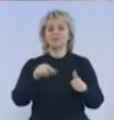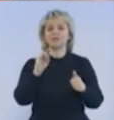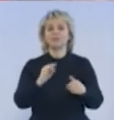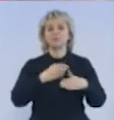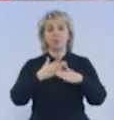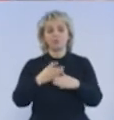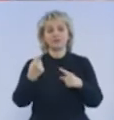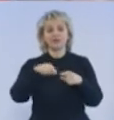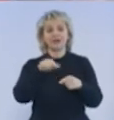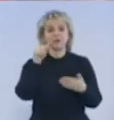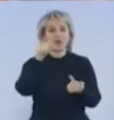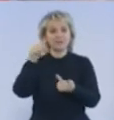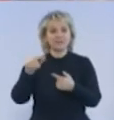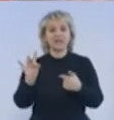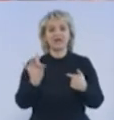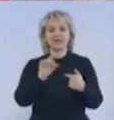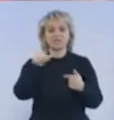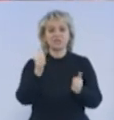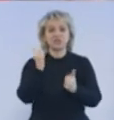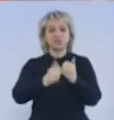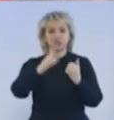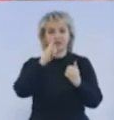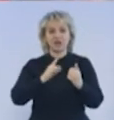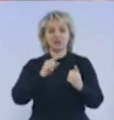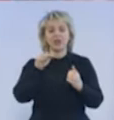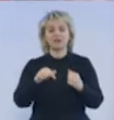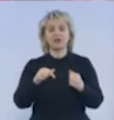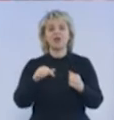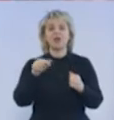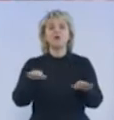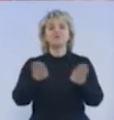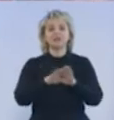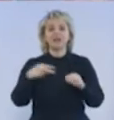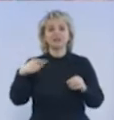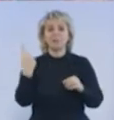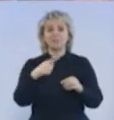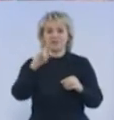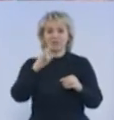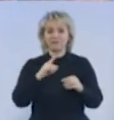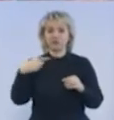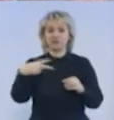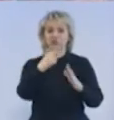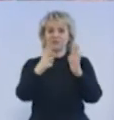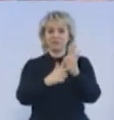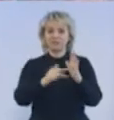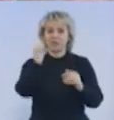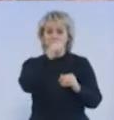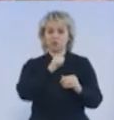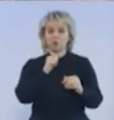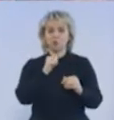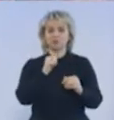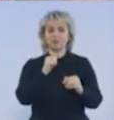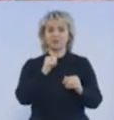субсидии, которая определяется размером ежеквартально. Вот так на первый квартал 2018